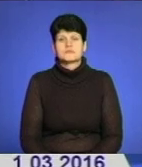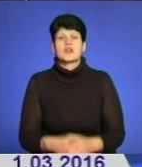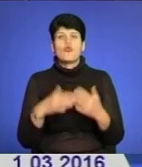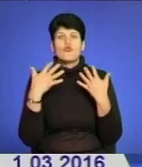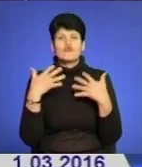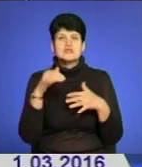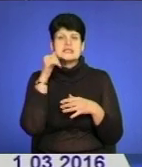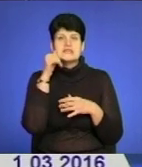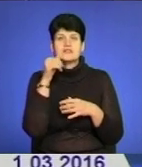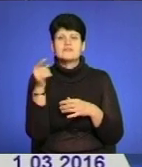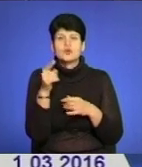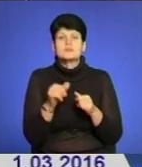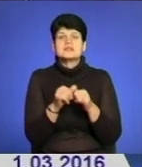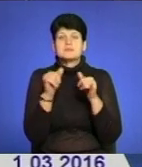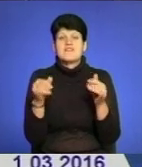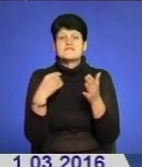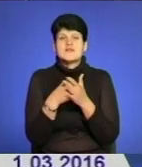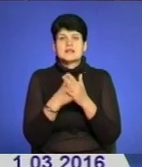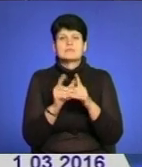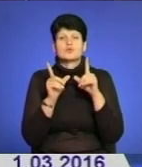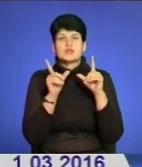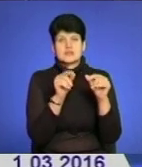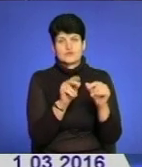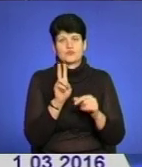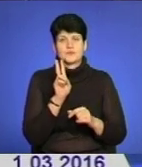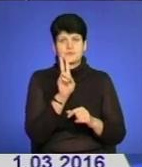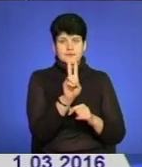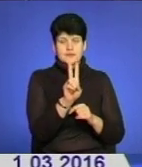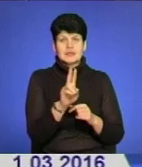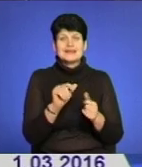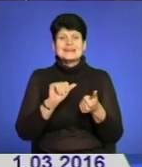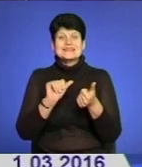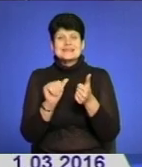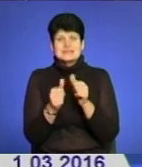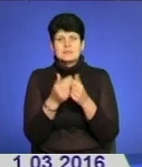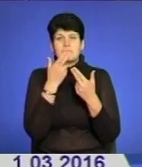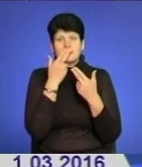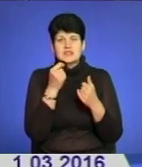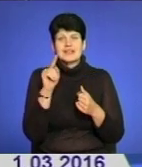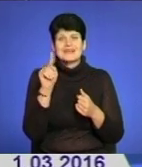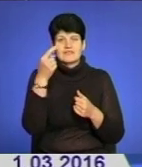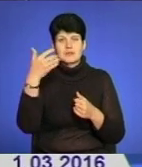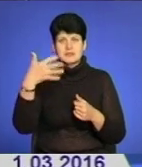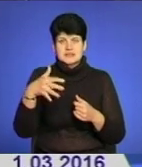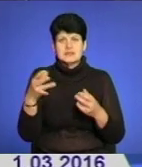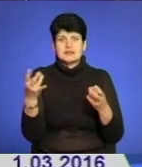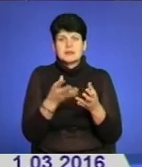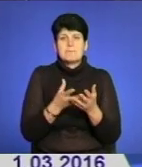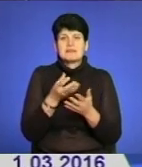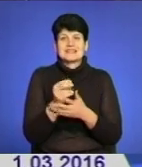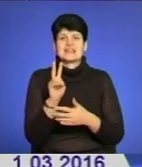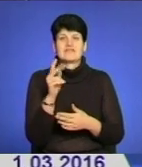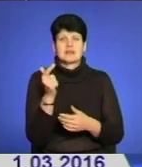Завтра у Тернополі зросте вартість проїзду в електротранспорті. Замість звичних гривні 50, пасажирам доведеться платити 2